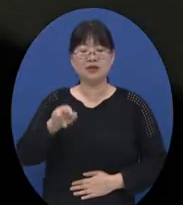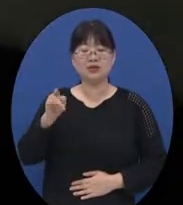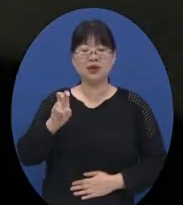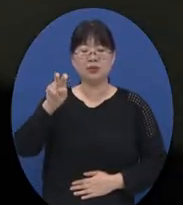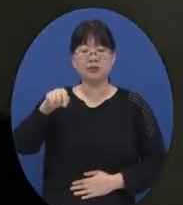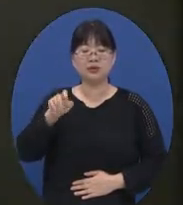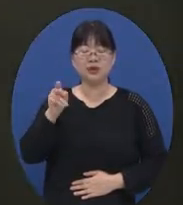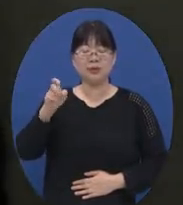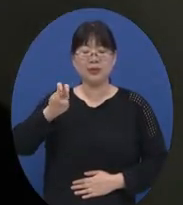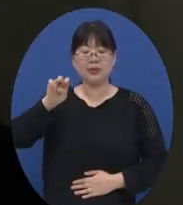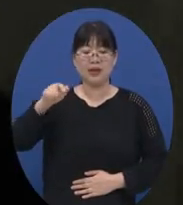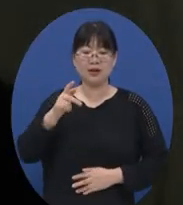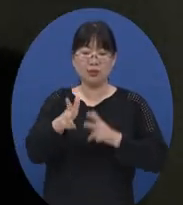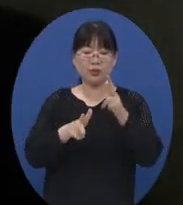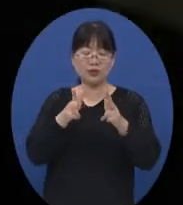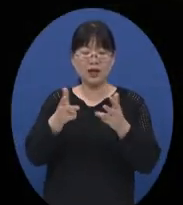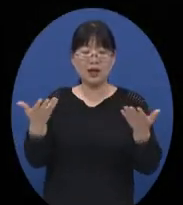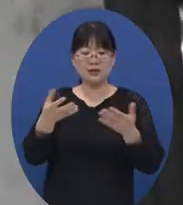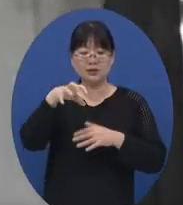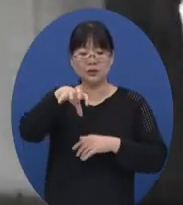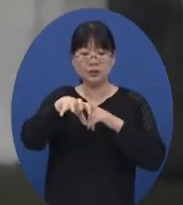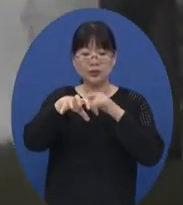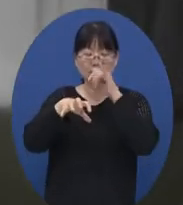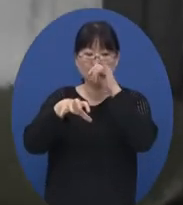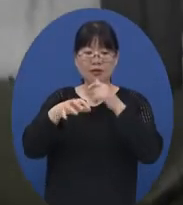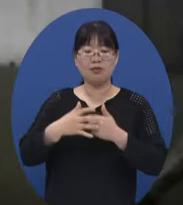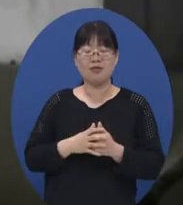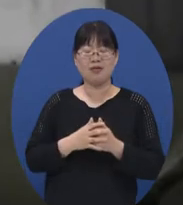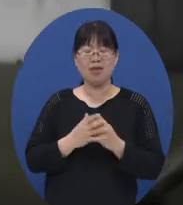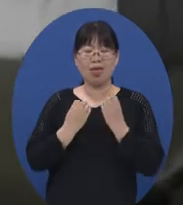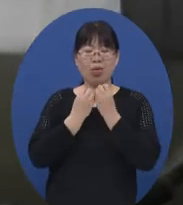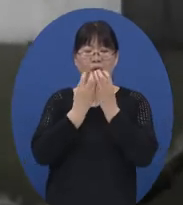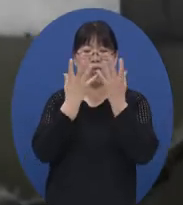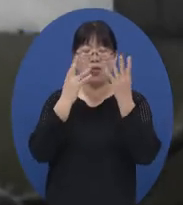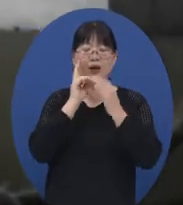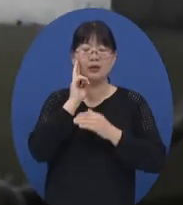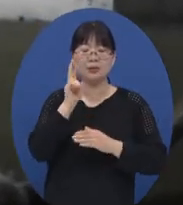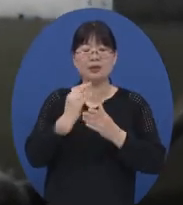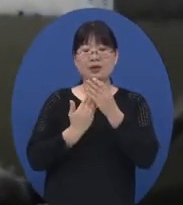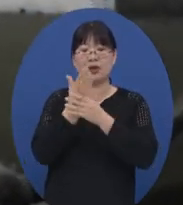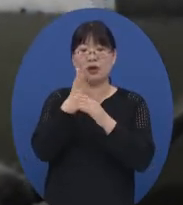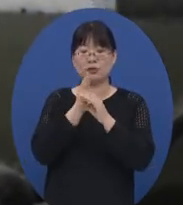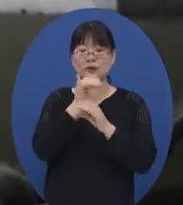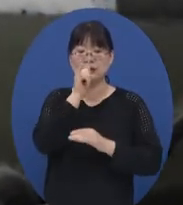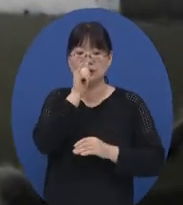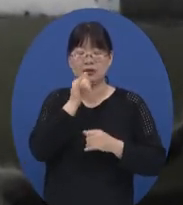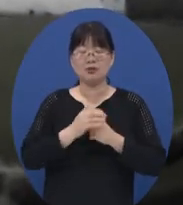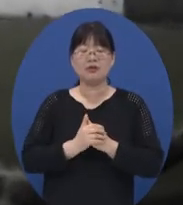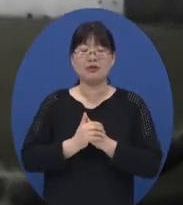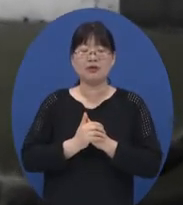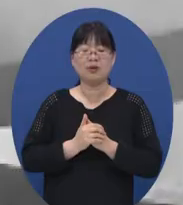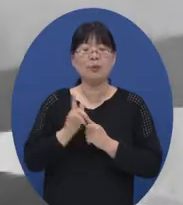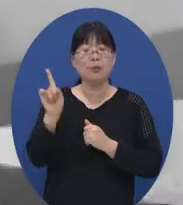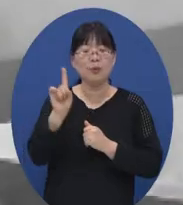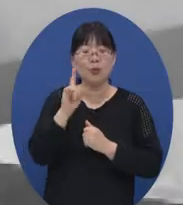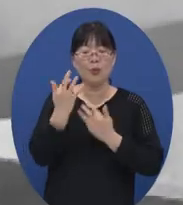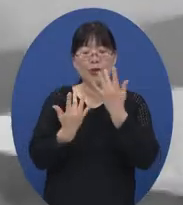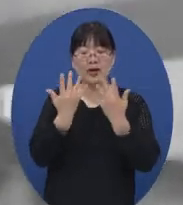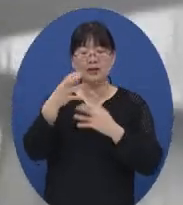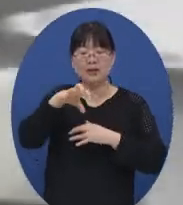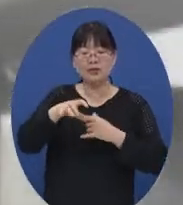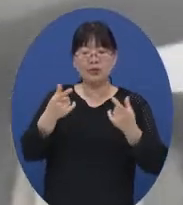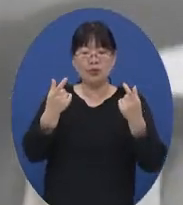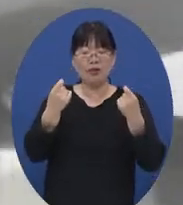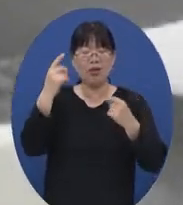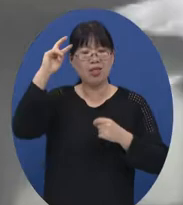한 섬유 염색 공장 작업실입니다. 기계들 사이로 뿌연 연기가 심하게 뿜어져 나옵니다. 마치